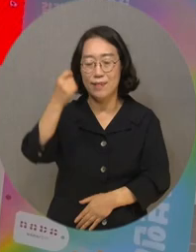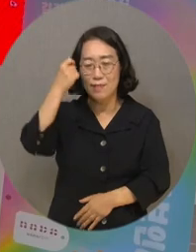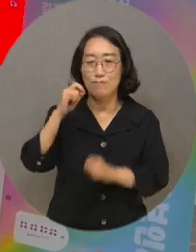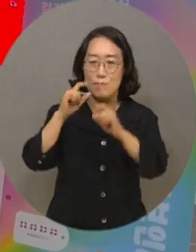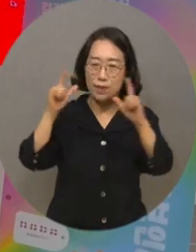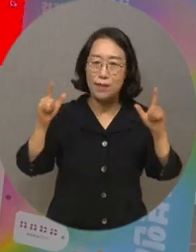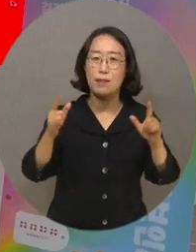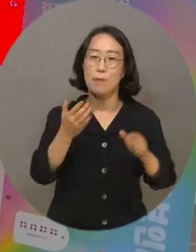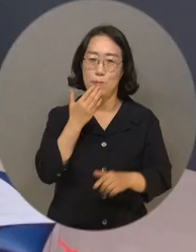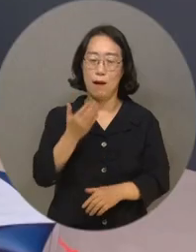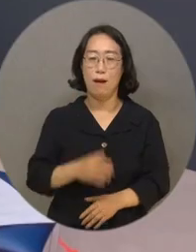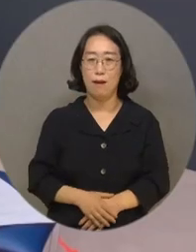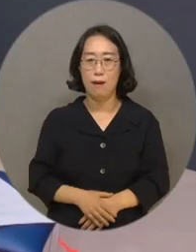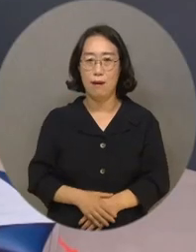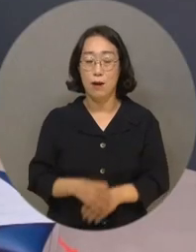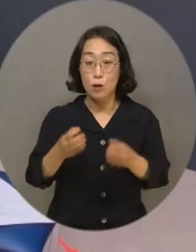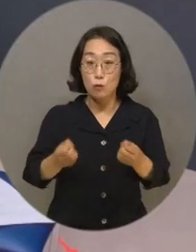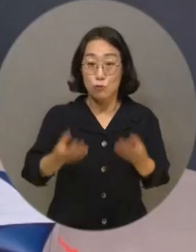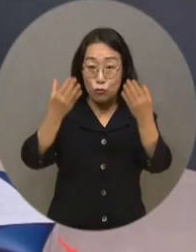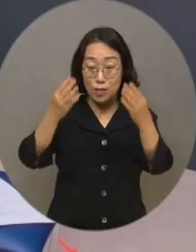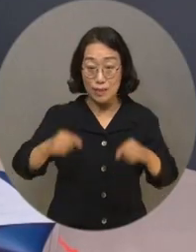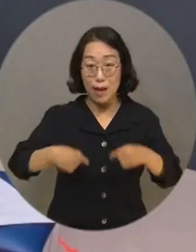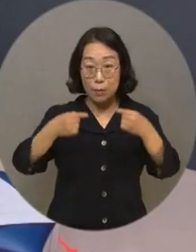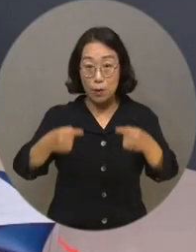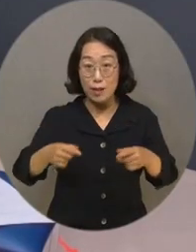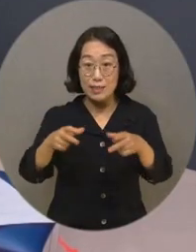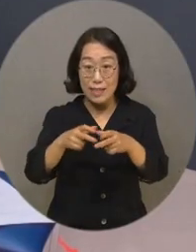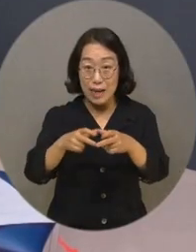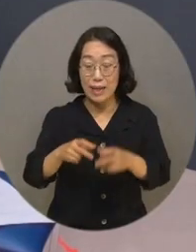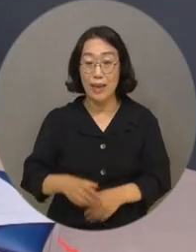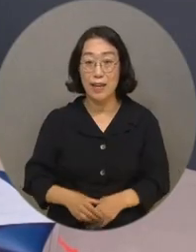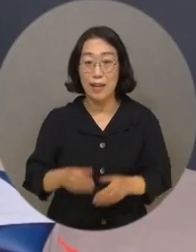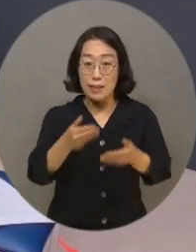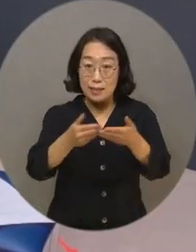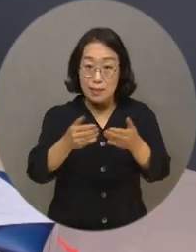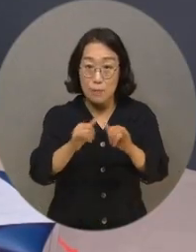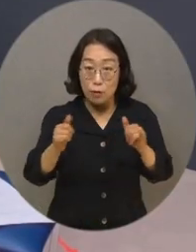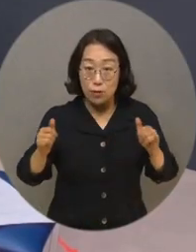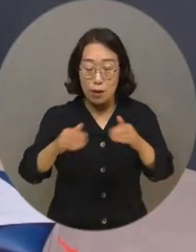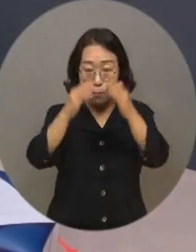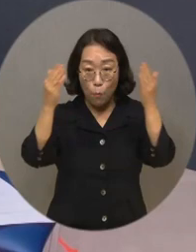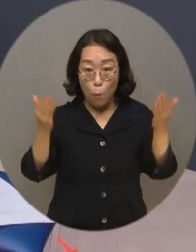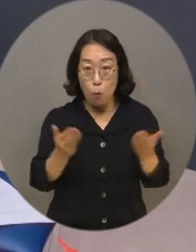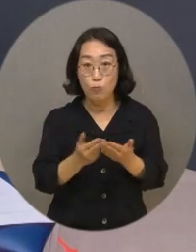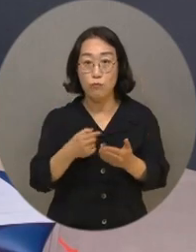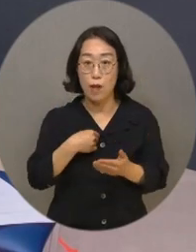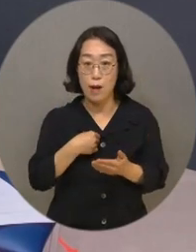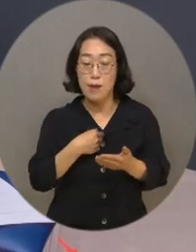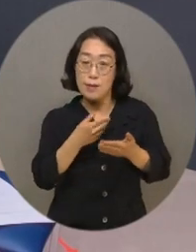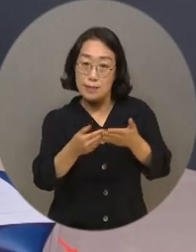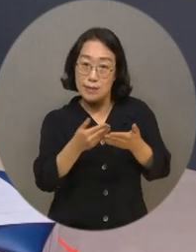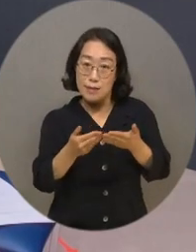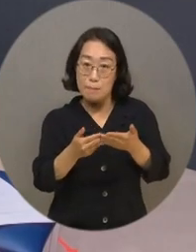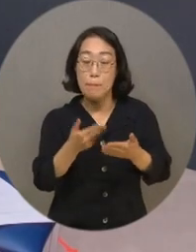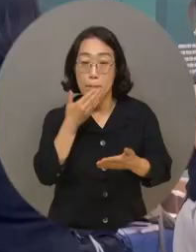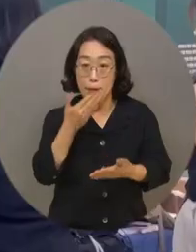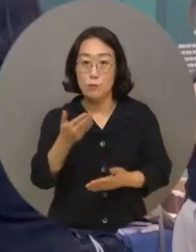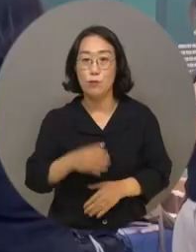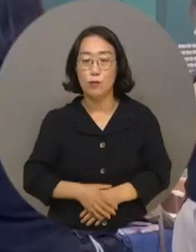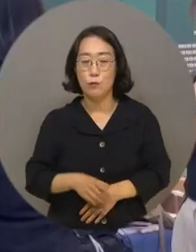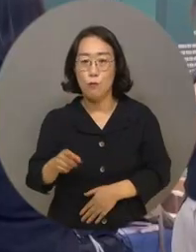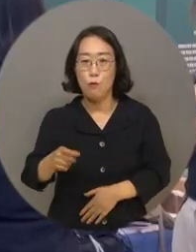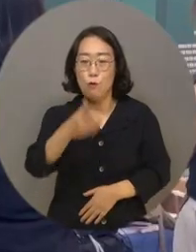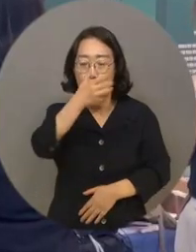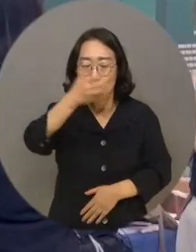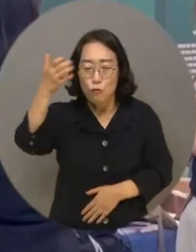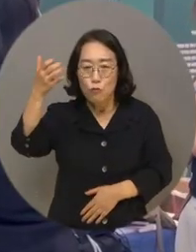해줍니다. 페스티벌에 참여한 장애 작가의 작품 일부를 관람객이 직접 자신의 그림으로 채워가며 꿈을